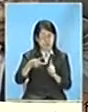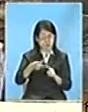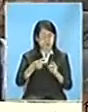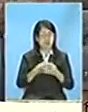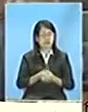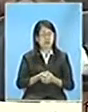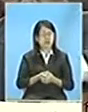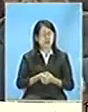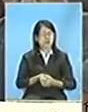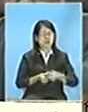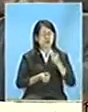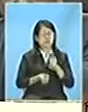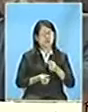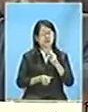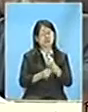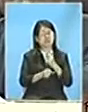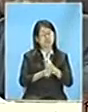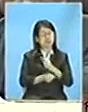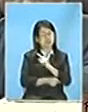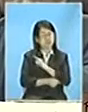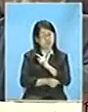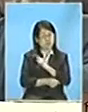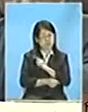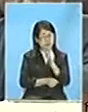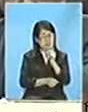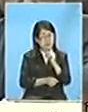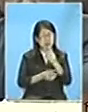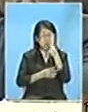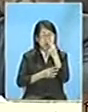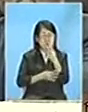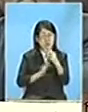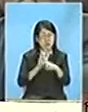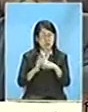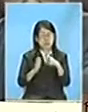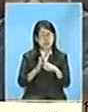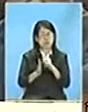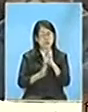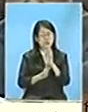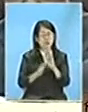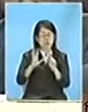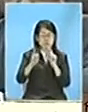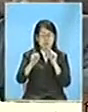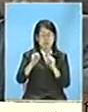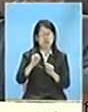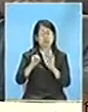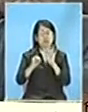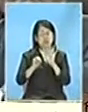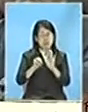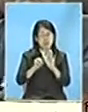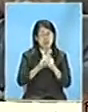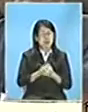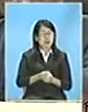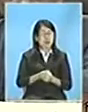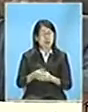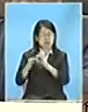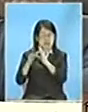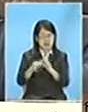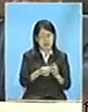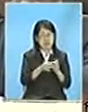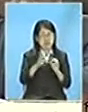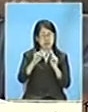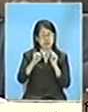หน้าที่หนึ่งดูจากเหตุผลมาตรานี้โยงอำนาจตามมาตรา9แ